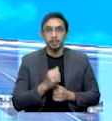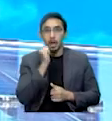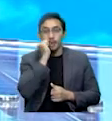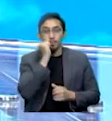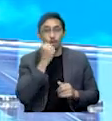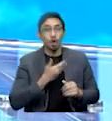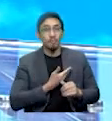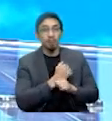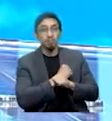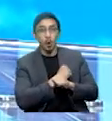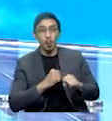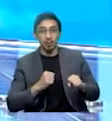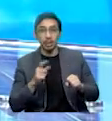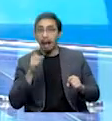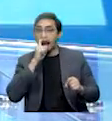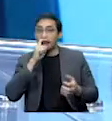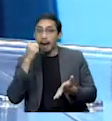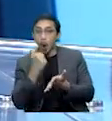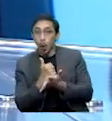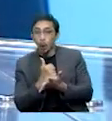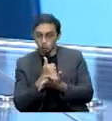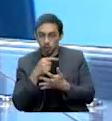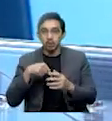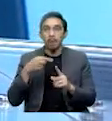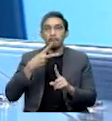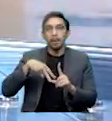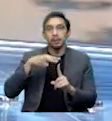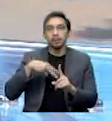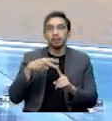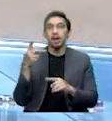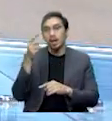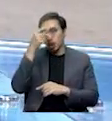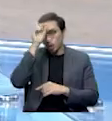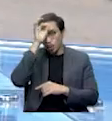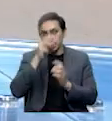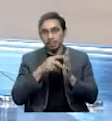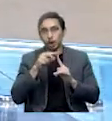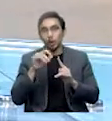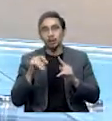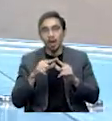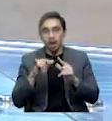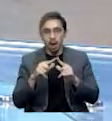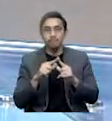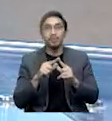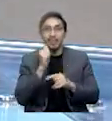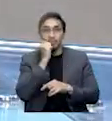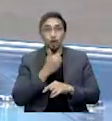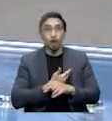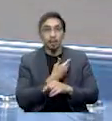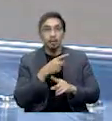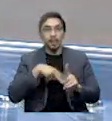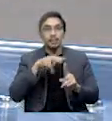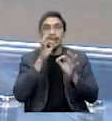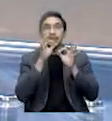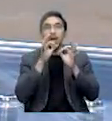Pemirsa, ibu korban ruda paksa yang dilakukan oleh ayah kandungnya menjalani pemeriksaan di Polda Metro Jaya. Ibu korban diperiksa sebagai saksi dalam kasus